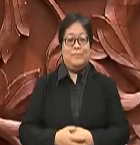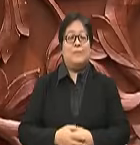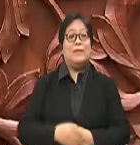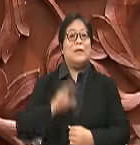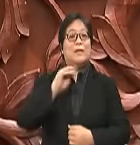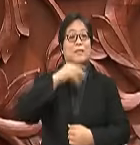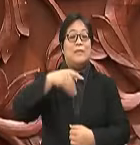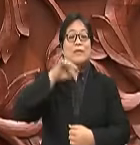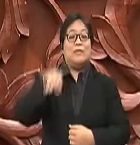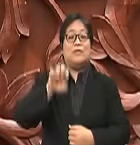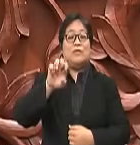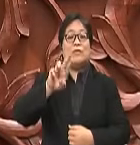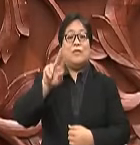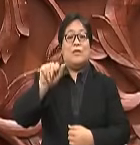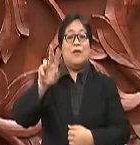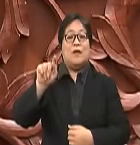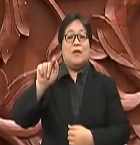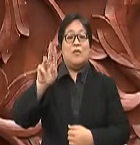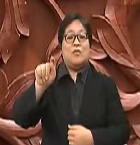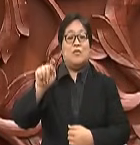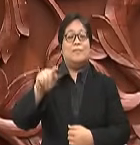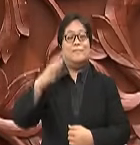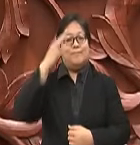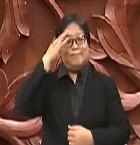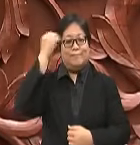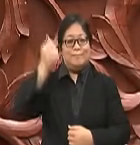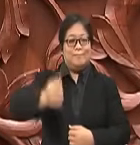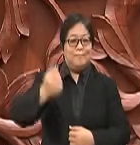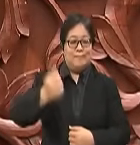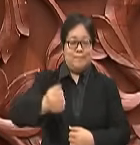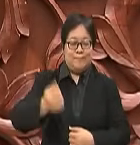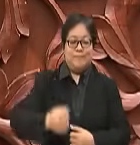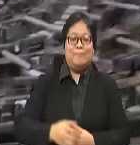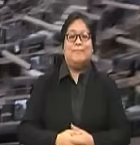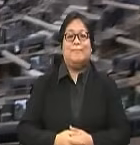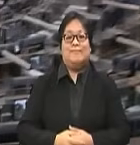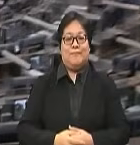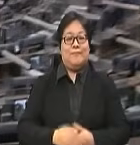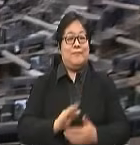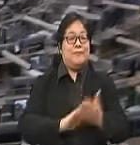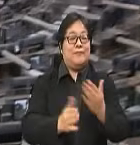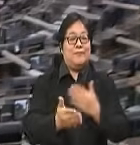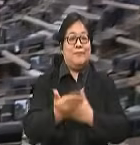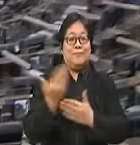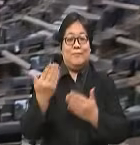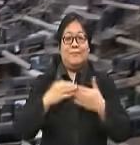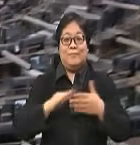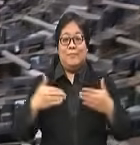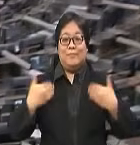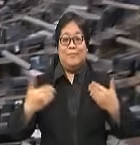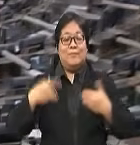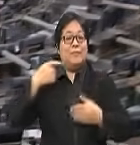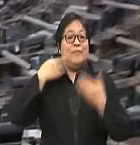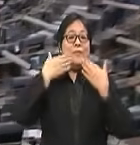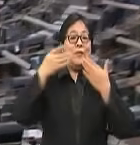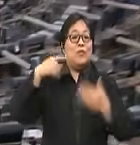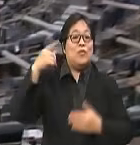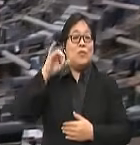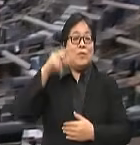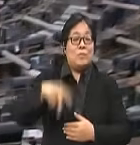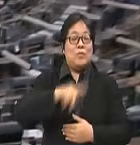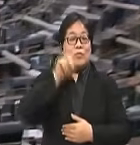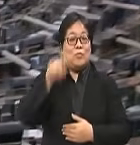jaran touch selama nurrahim salamualaikum warahmatullahi wabarakatuh Salam sejahterah terima kasih two